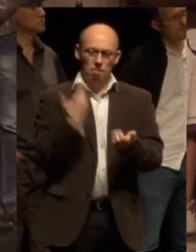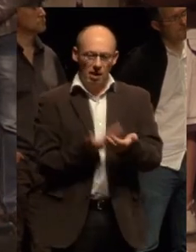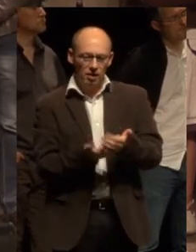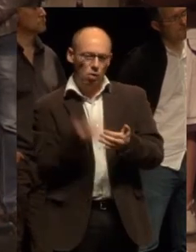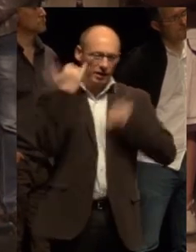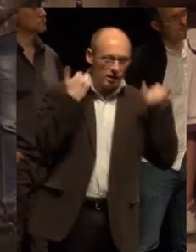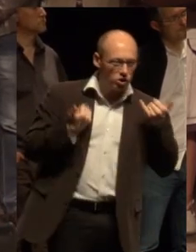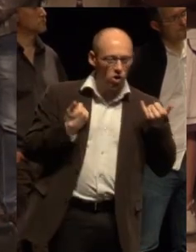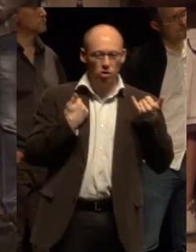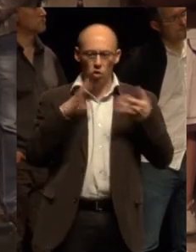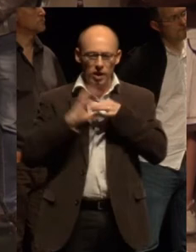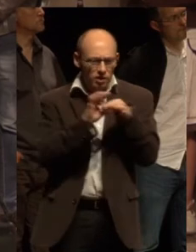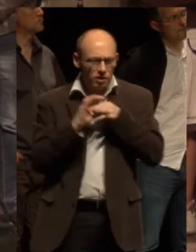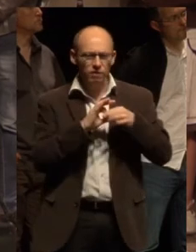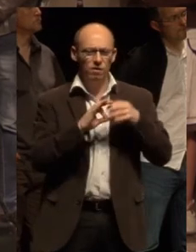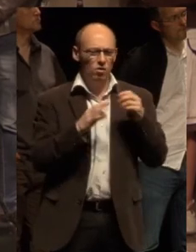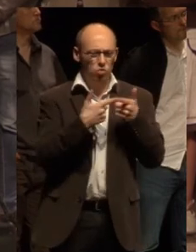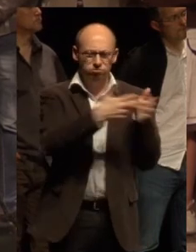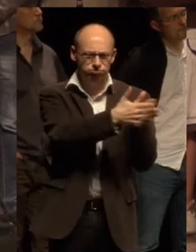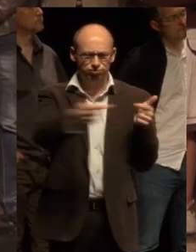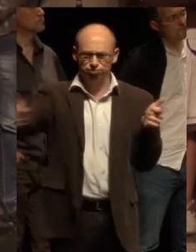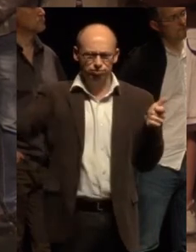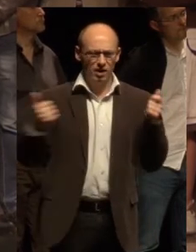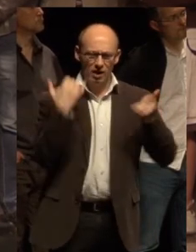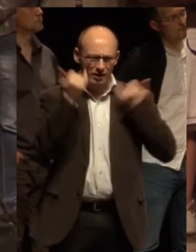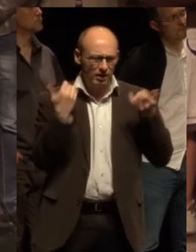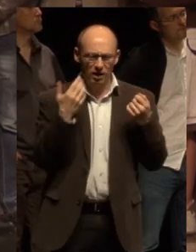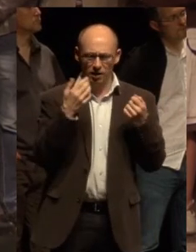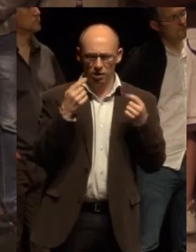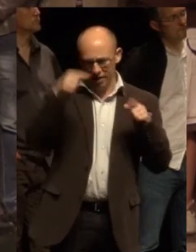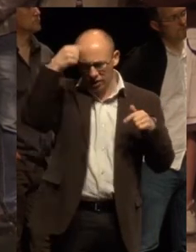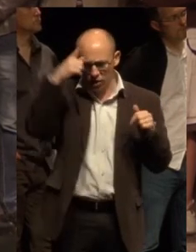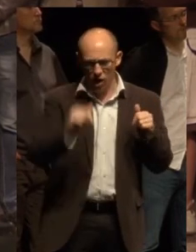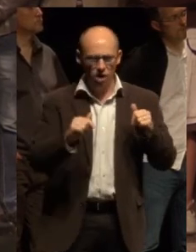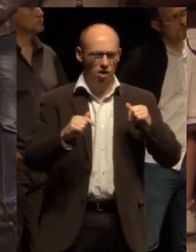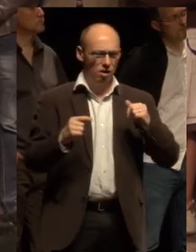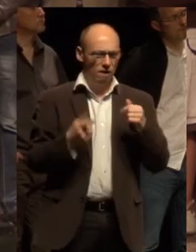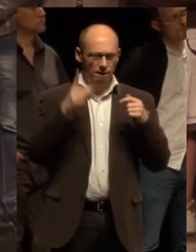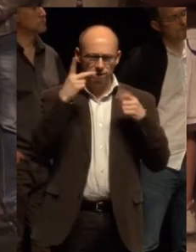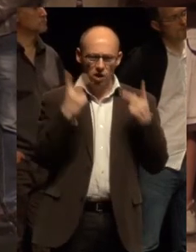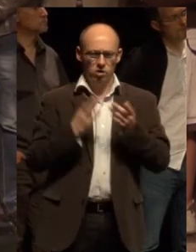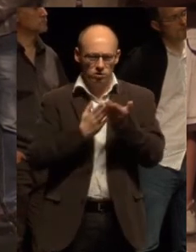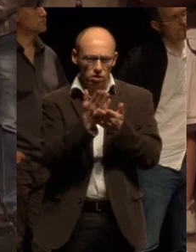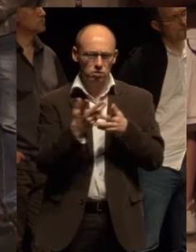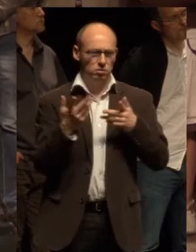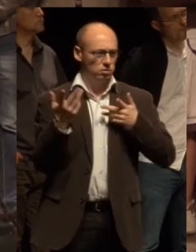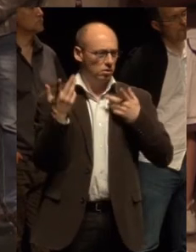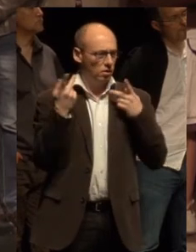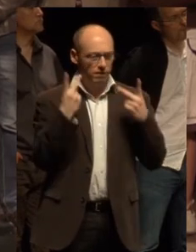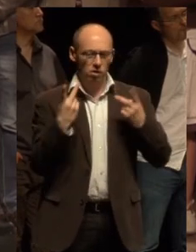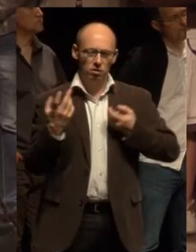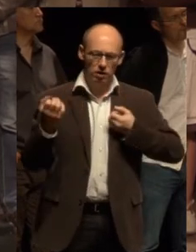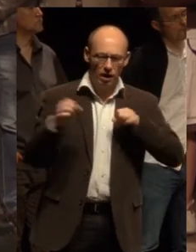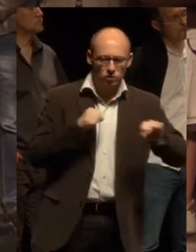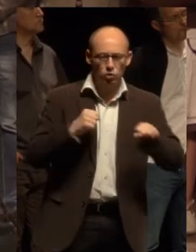l'intelligence collective, toutes les formes d'intelligence, des lieux où l'on donne du sens à l'action publique. Et c'est pour cette raison que